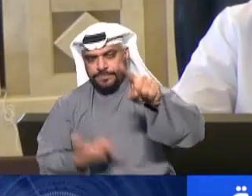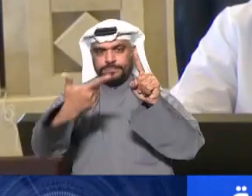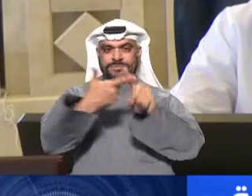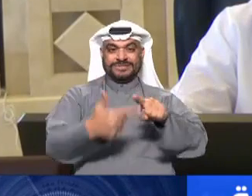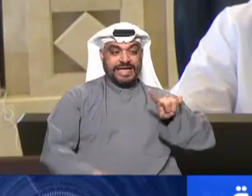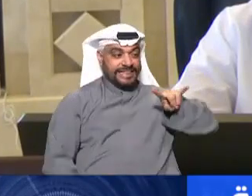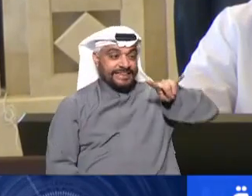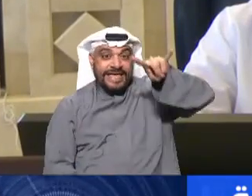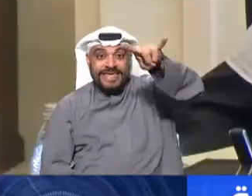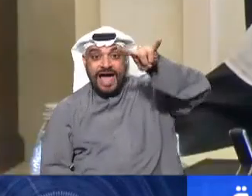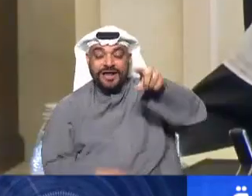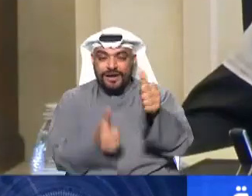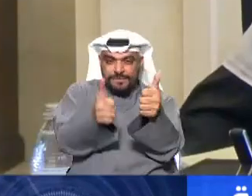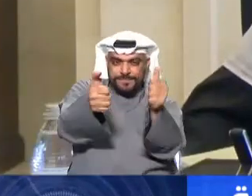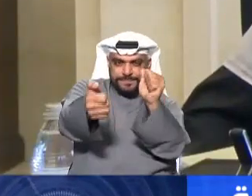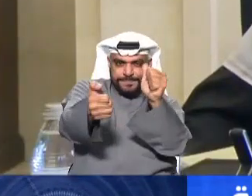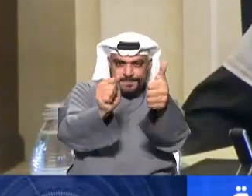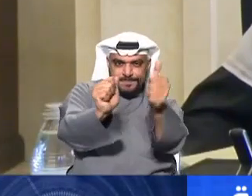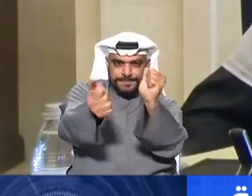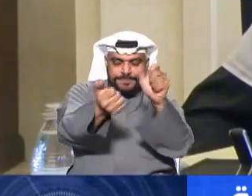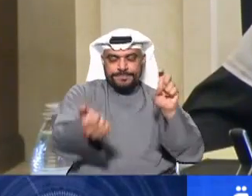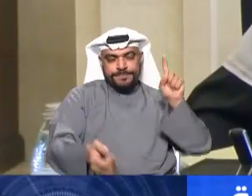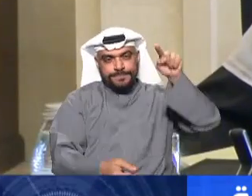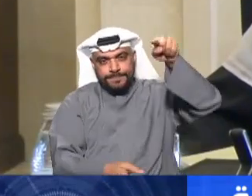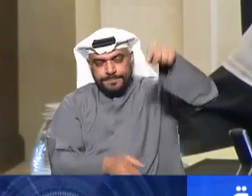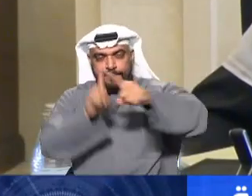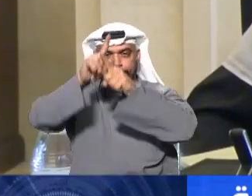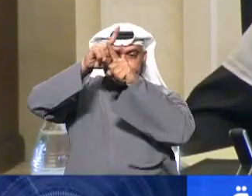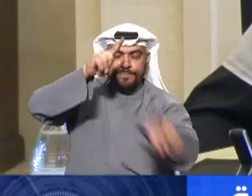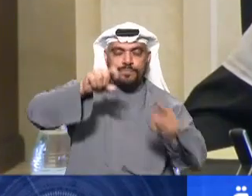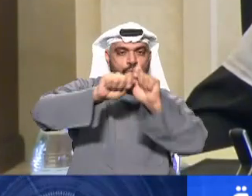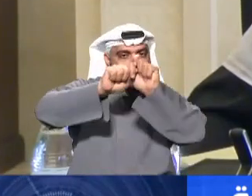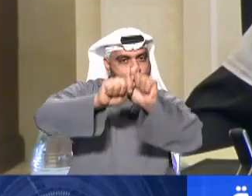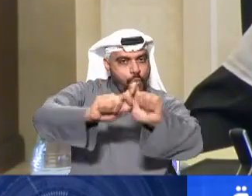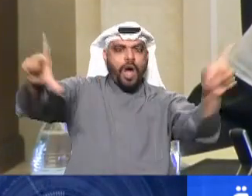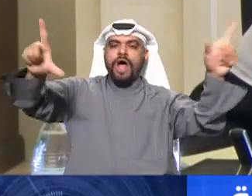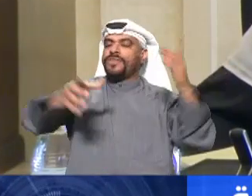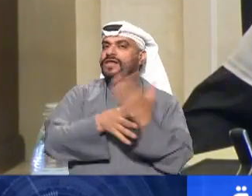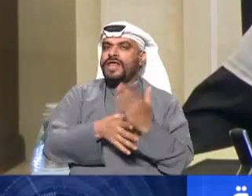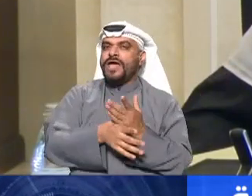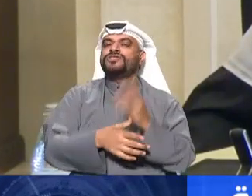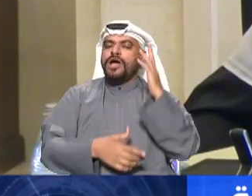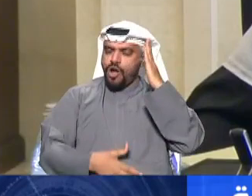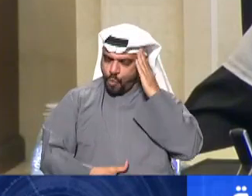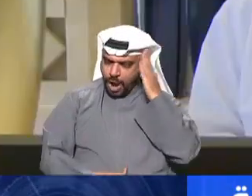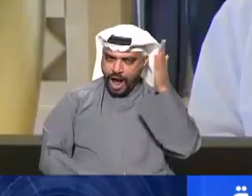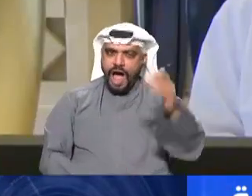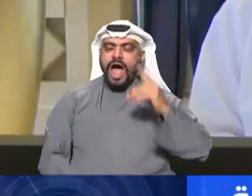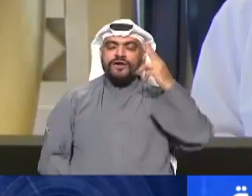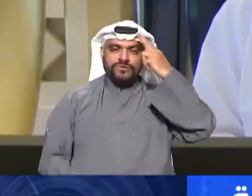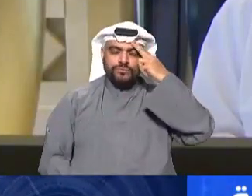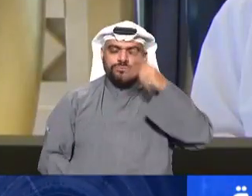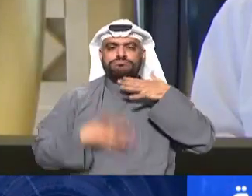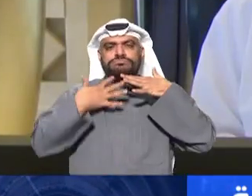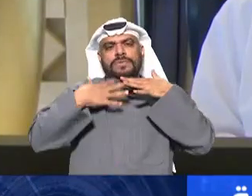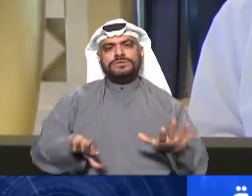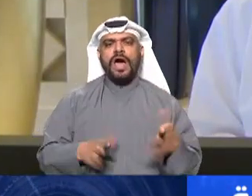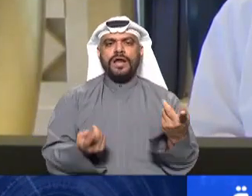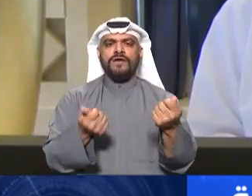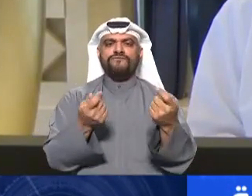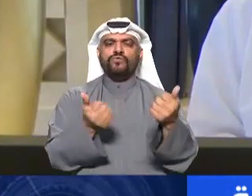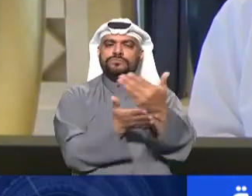المفخخة يعد تصعيدا خطيرا وانتهاكا صريحا يستهدف أمن واستقرار المملكة العربية السعودية